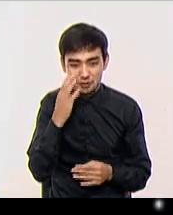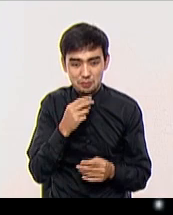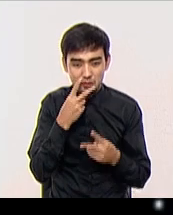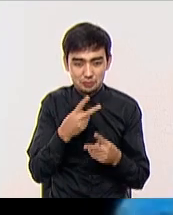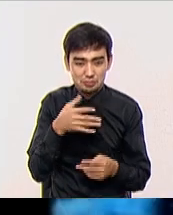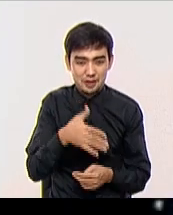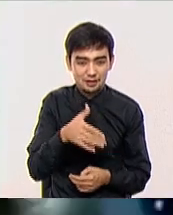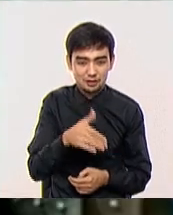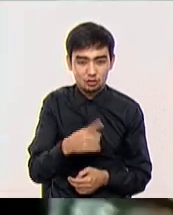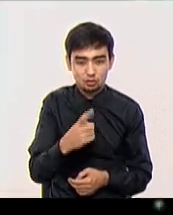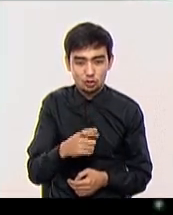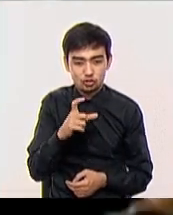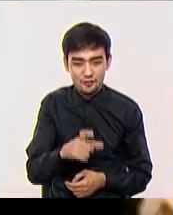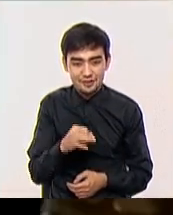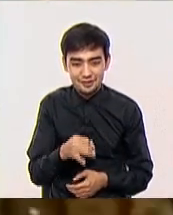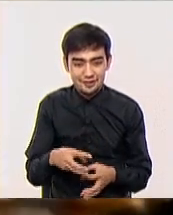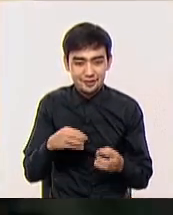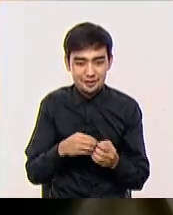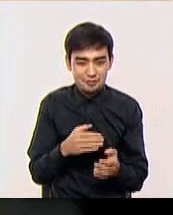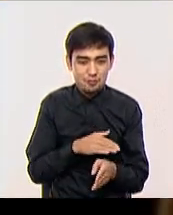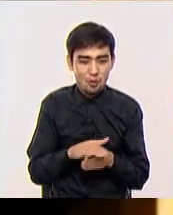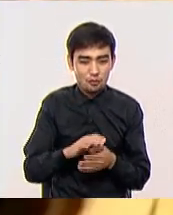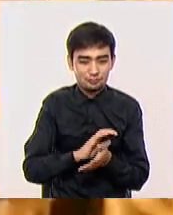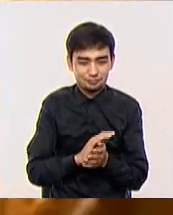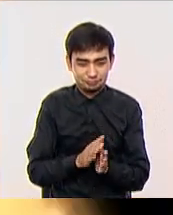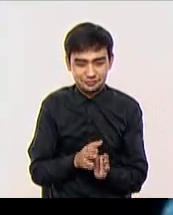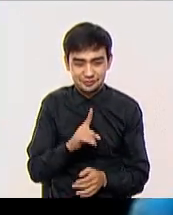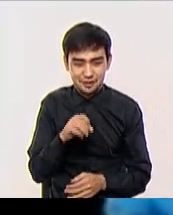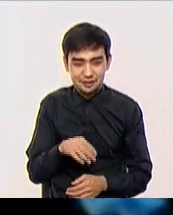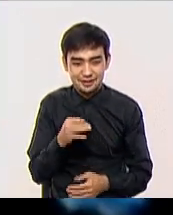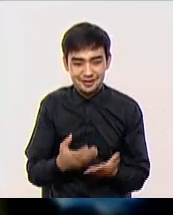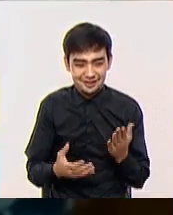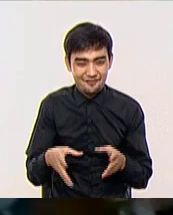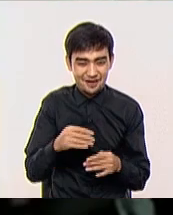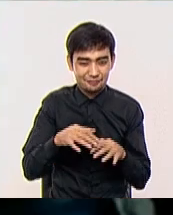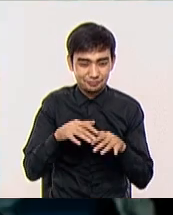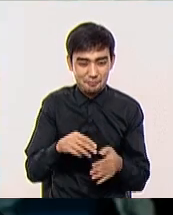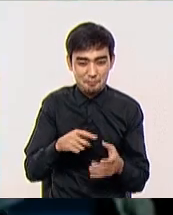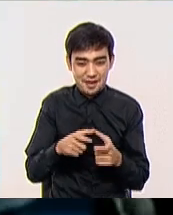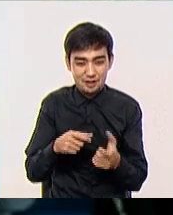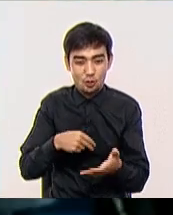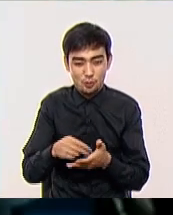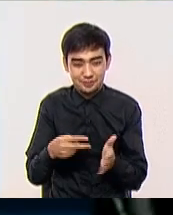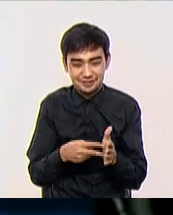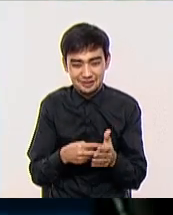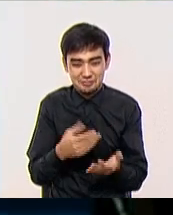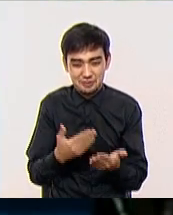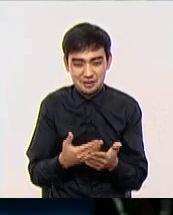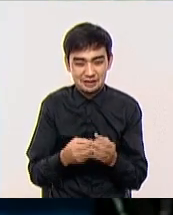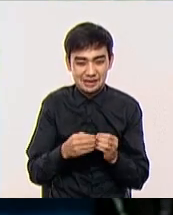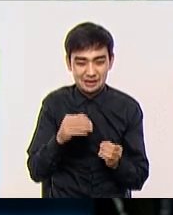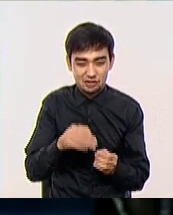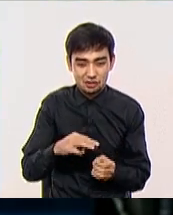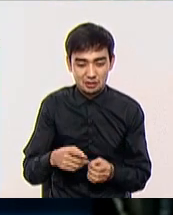посмотреть 5100 зрителей. И это при полной заполняемости зала. Даже если все они купят билеты по средней цене в